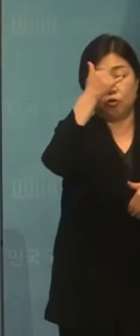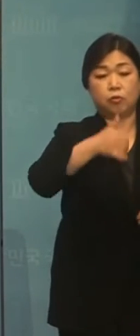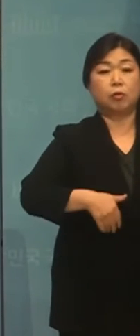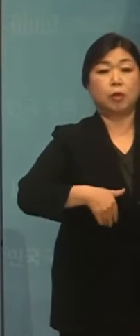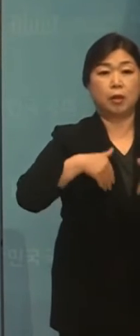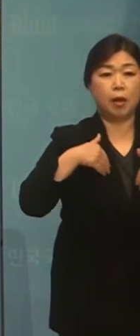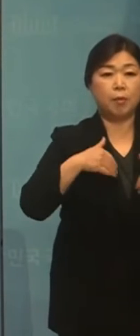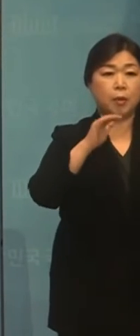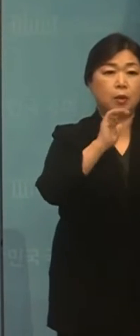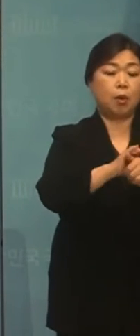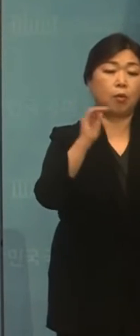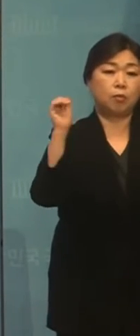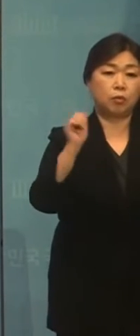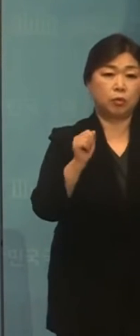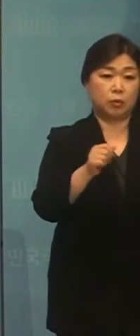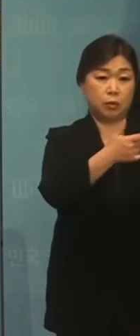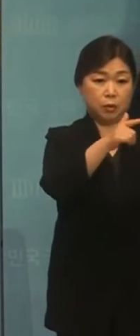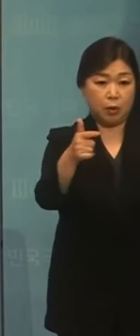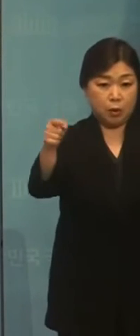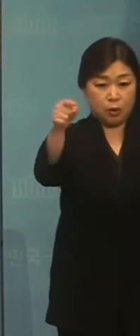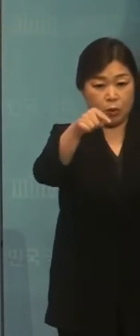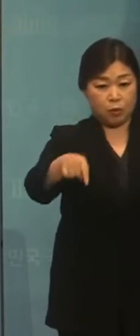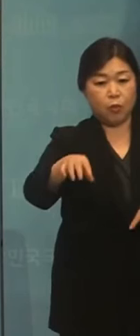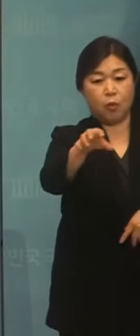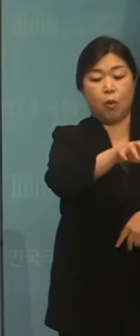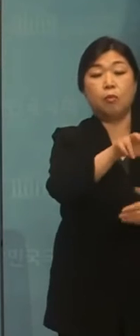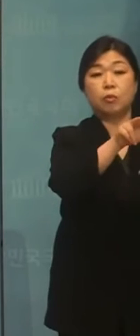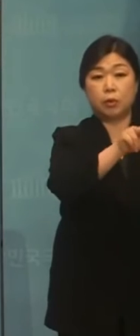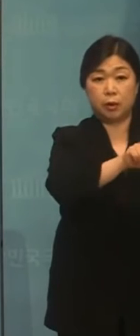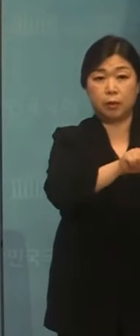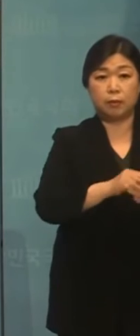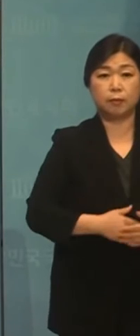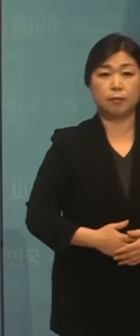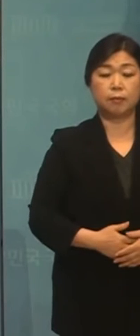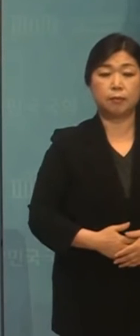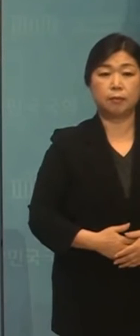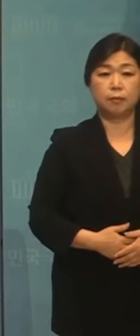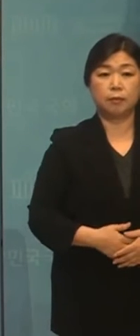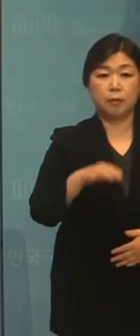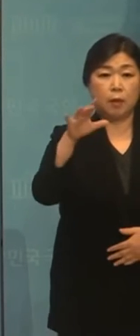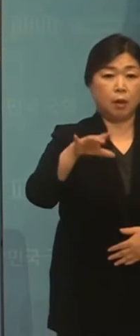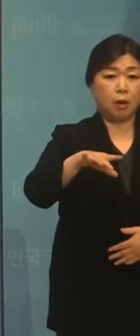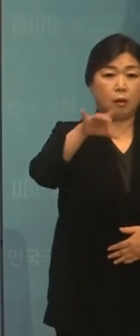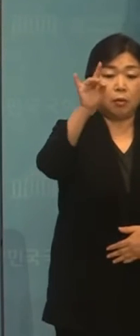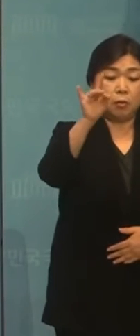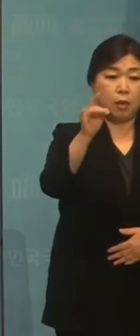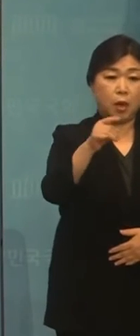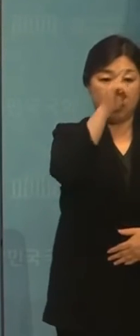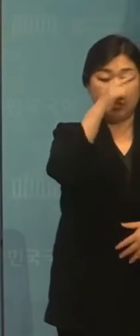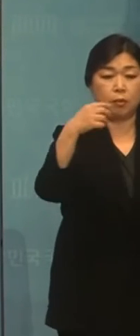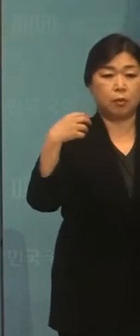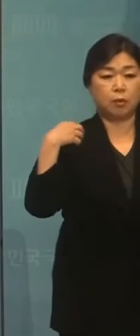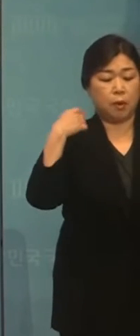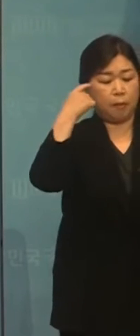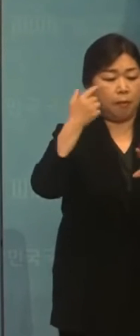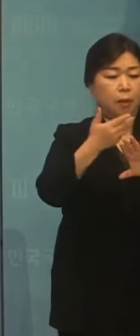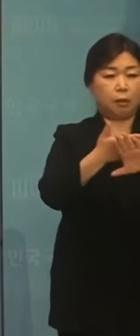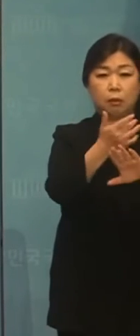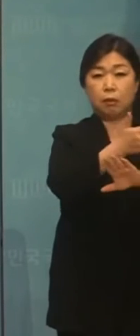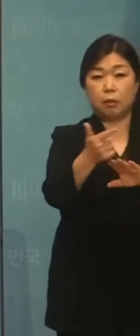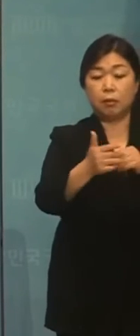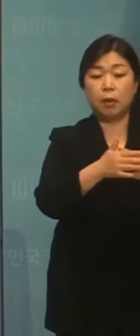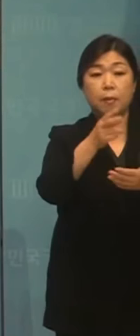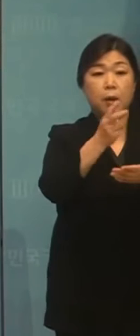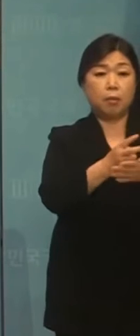충남, 경북 등 전국적 사안이었다. 당초 정부 측의 완강한 반대로